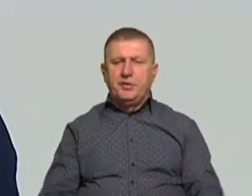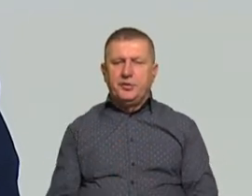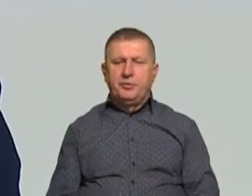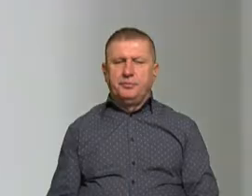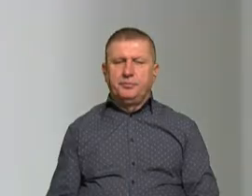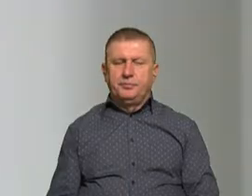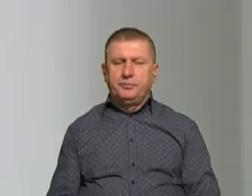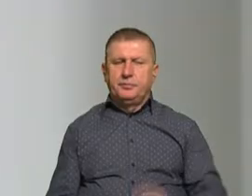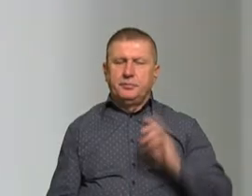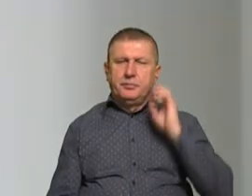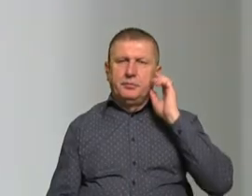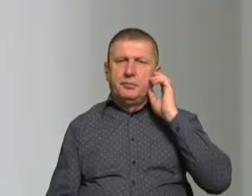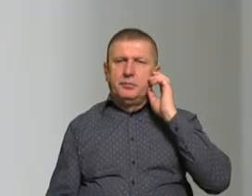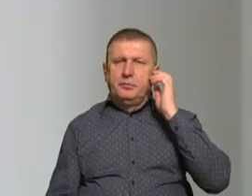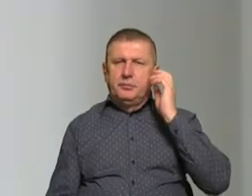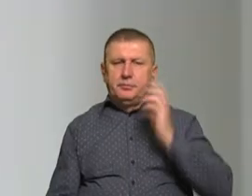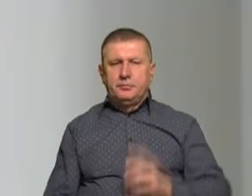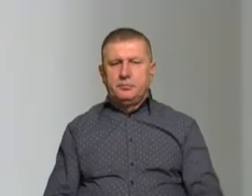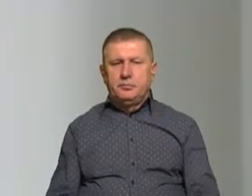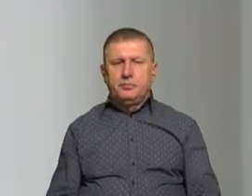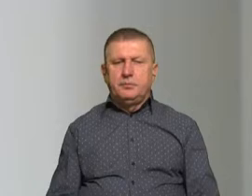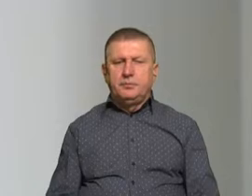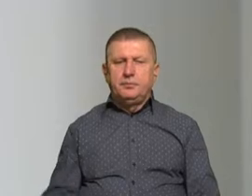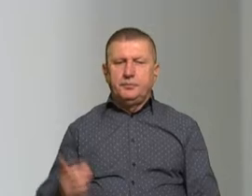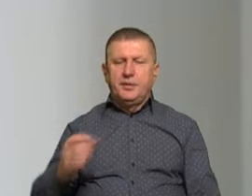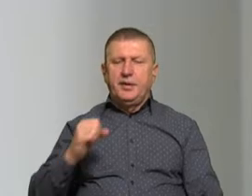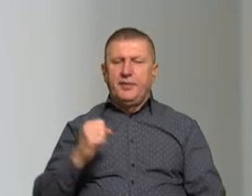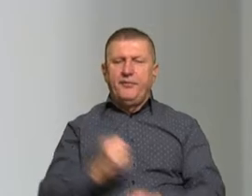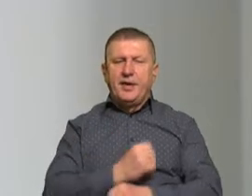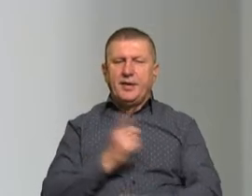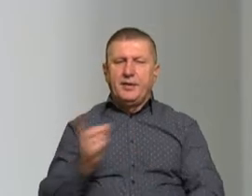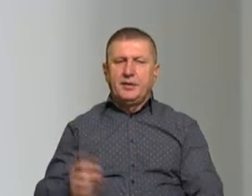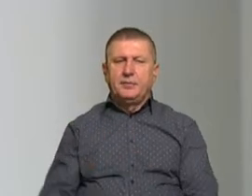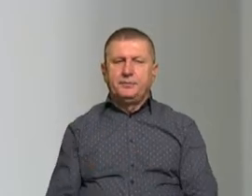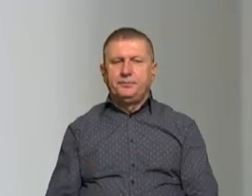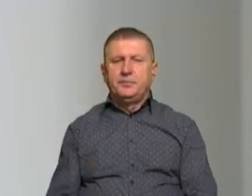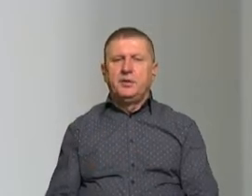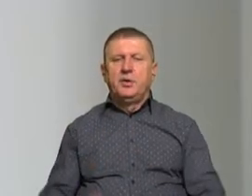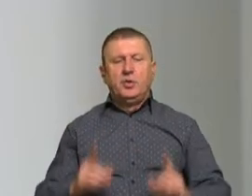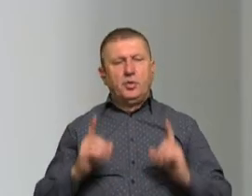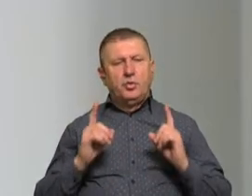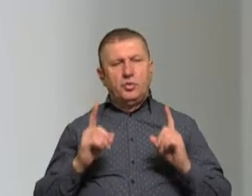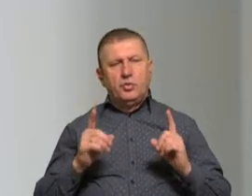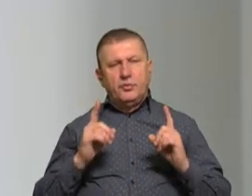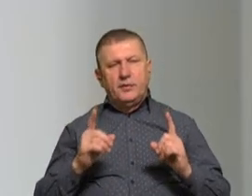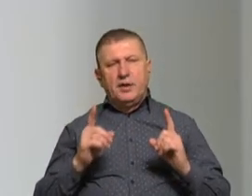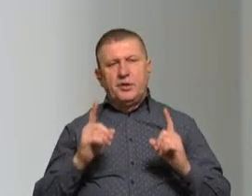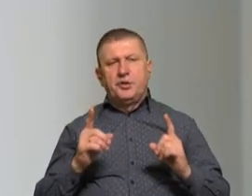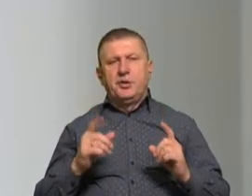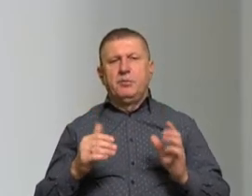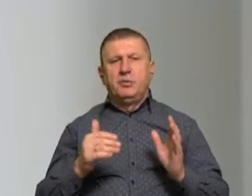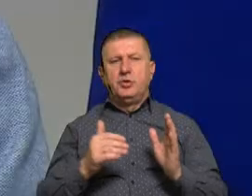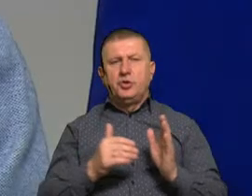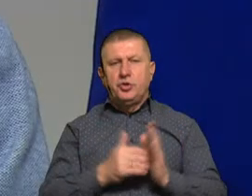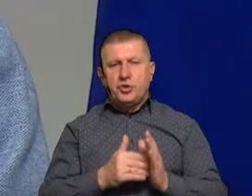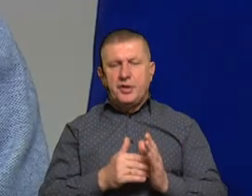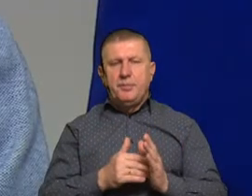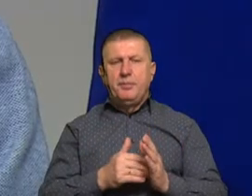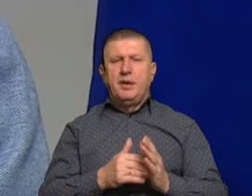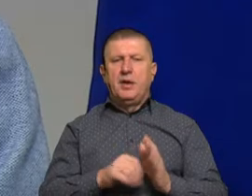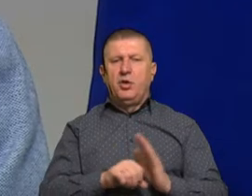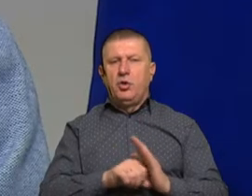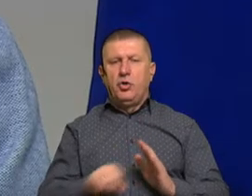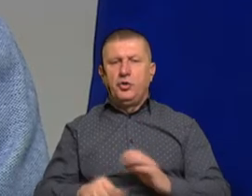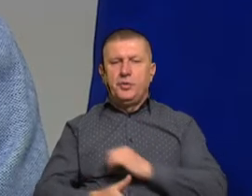jak widzę. Dziękuję panie prezydencie. Teraz pan Szymon Twardak. Uważam, że tutaj trzeba zacząć znowu od